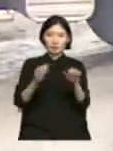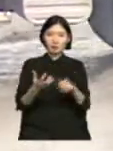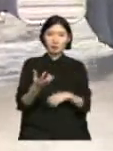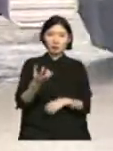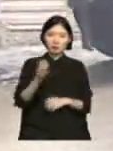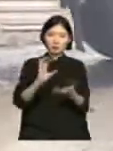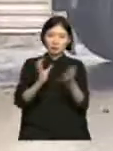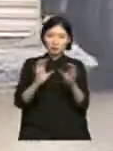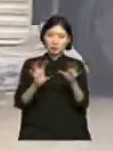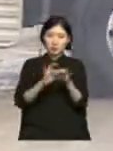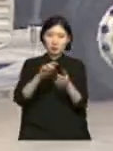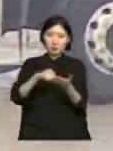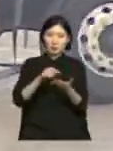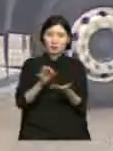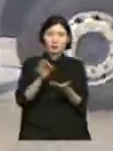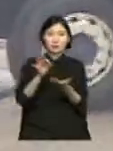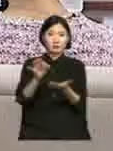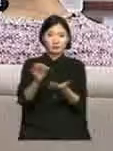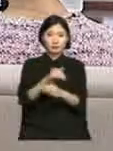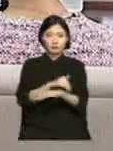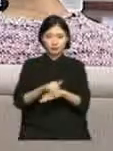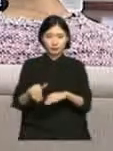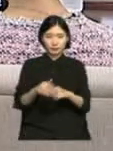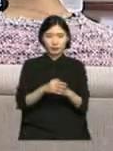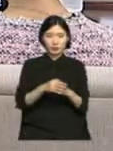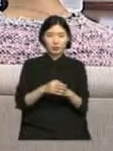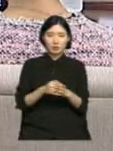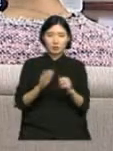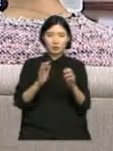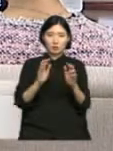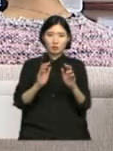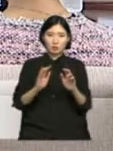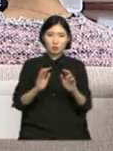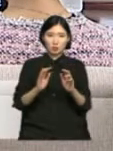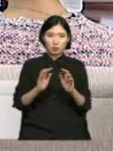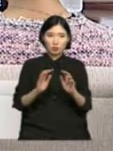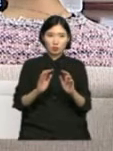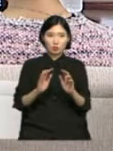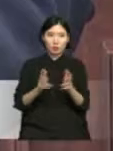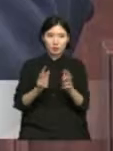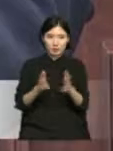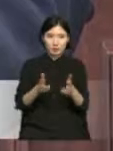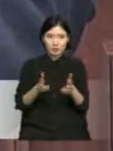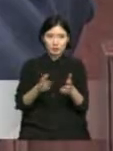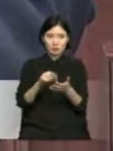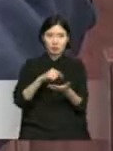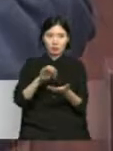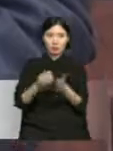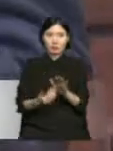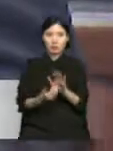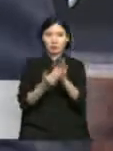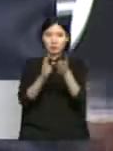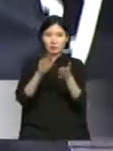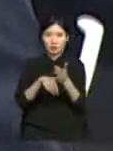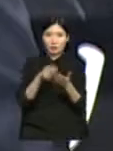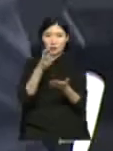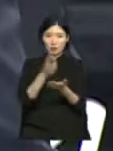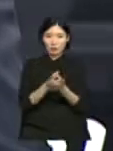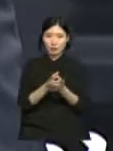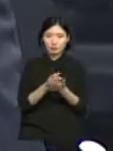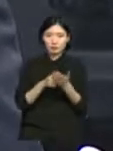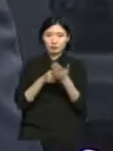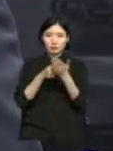위원회를 거쳐 보상금을 지급할 계획으로 3표 산업이 수령을 거부할 경우 법원 공탁을 추진하겠다고 밝혔습니다